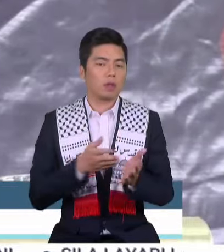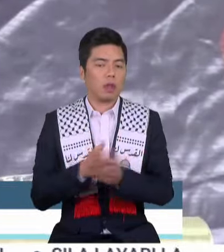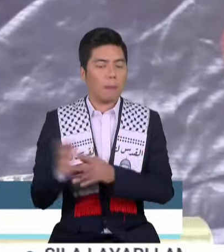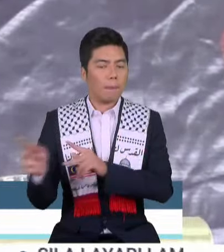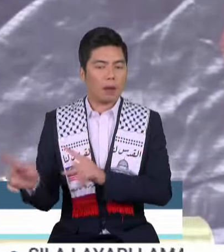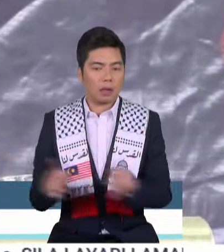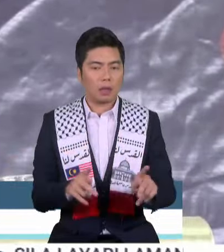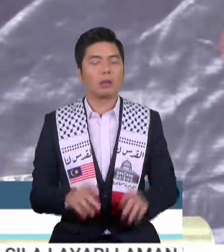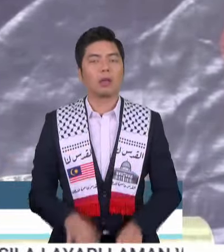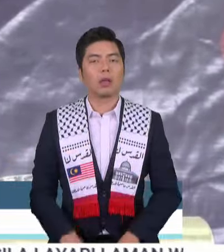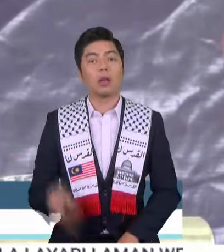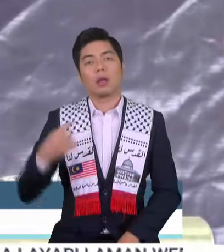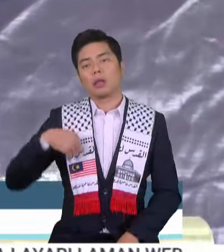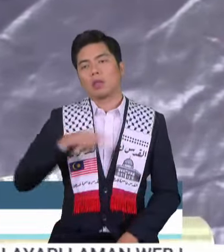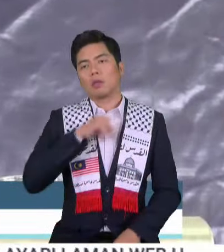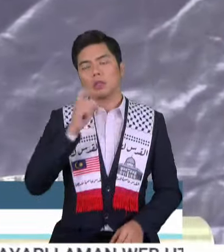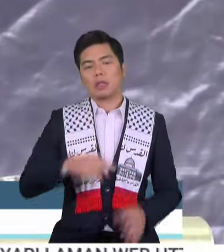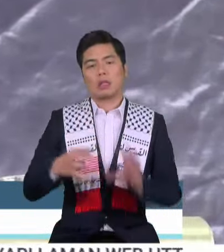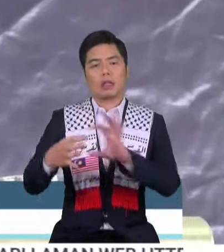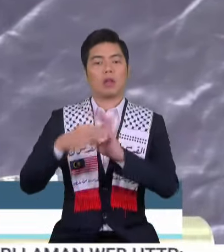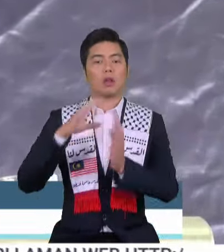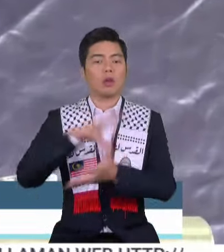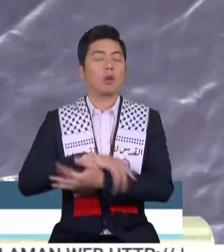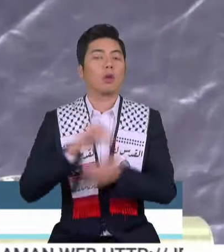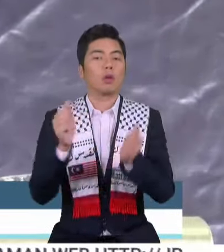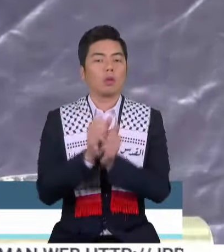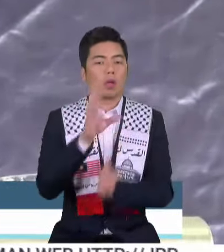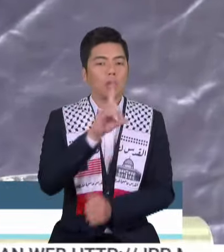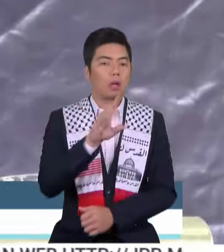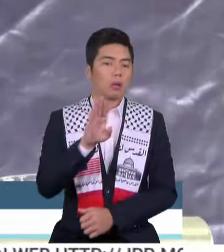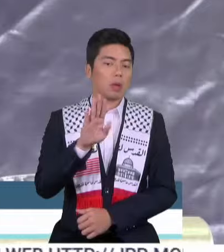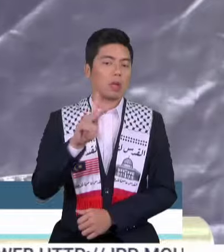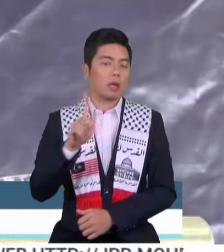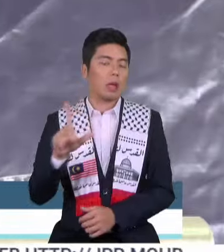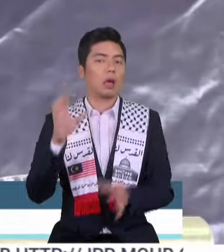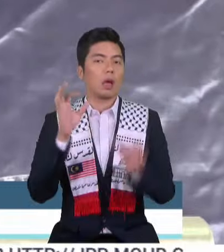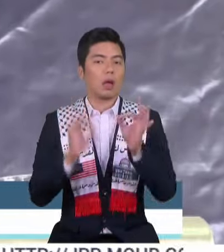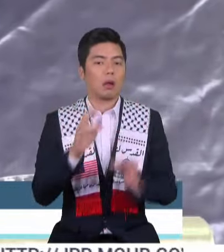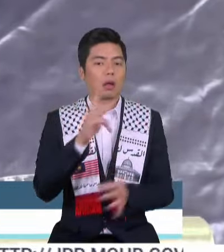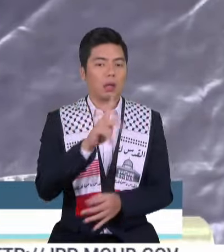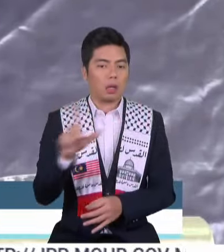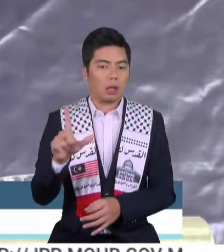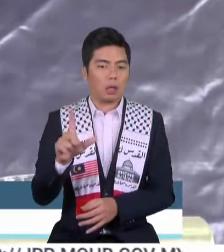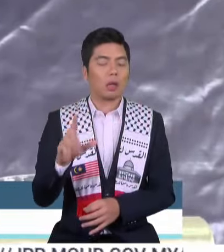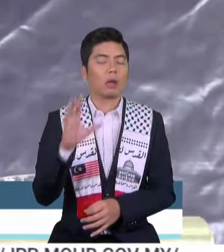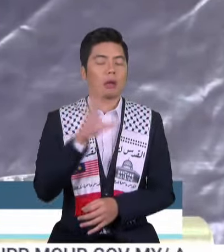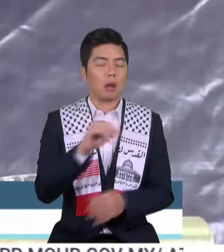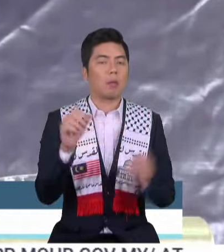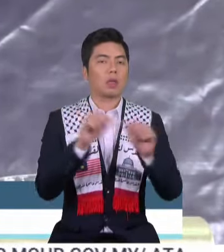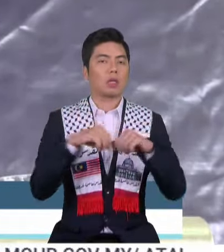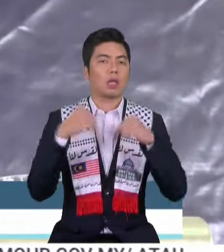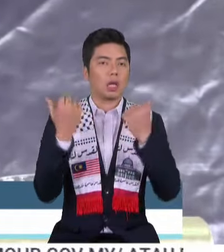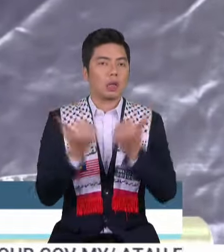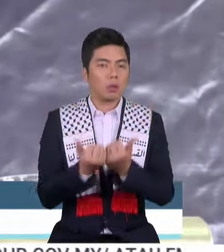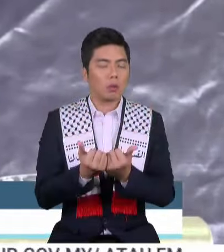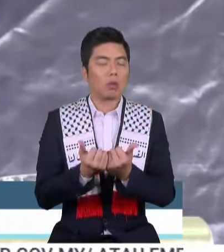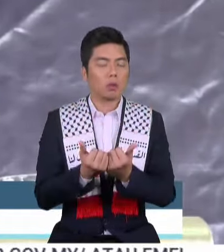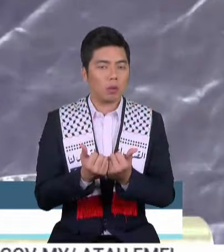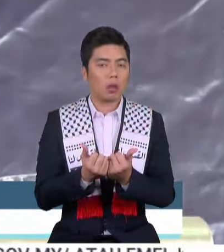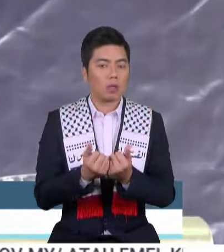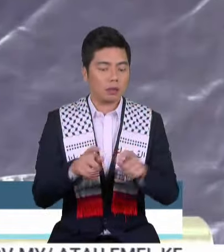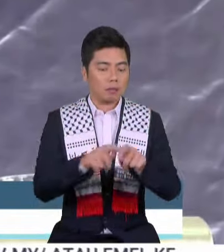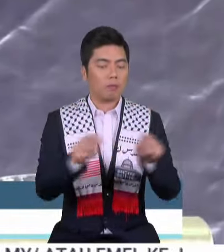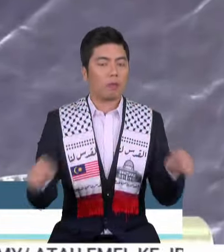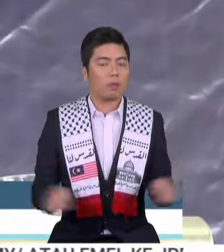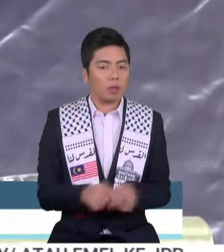Yang ini kita perlu bersama dengan DBKL kalau di Kuala Lumpur. Kita perlu bersama dengan kesatuan penduduk setempat sini kerana